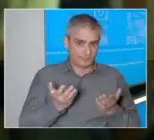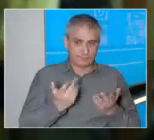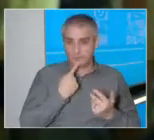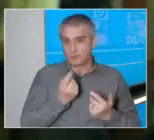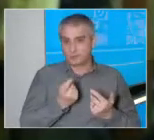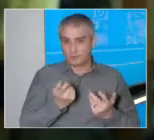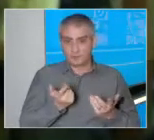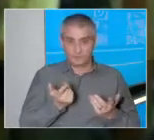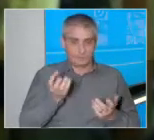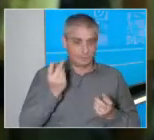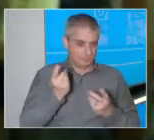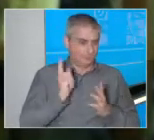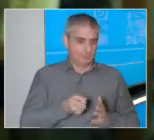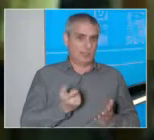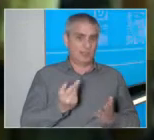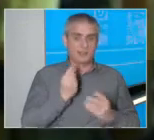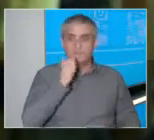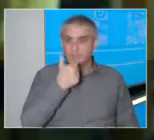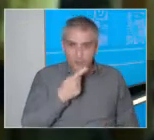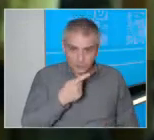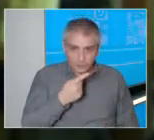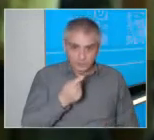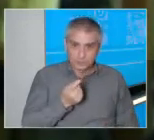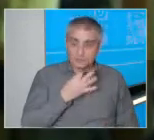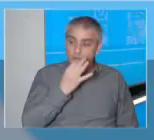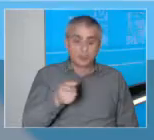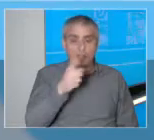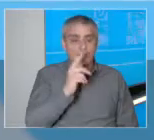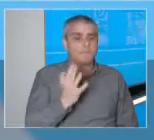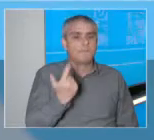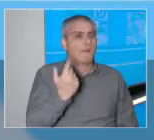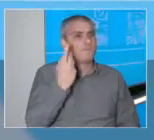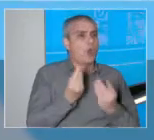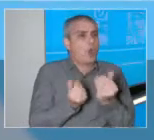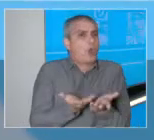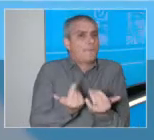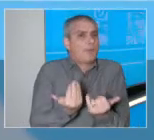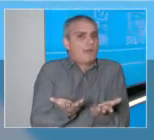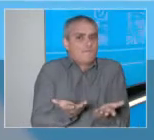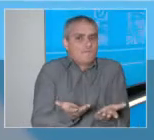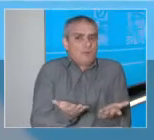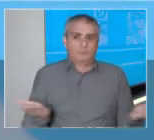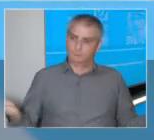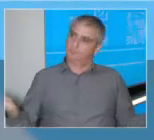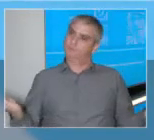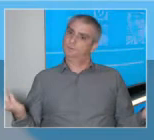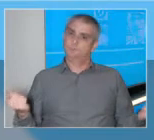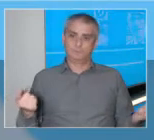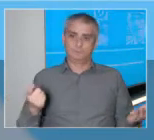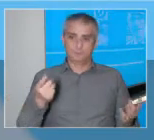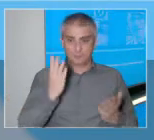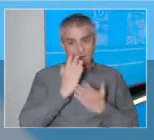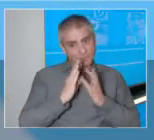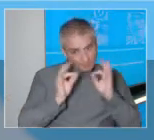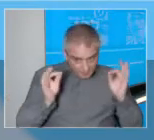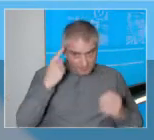חומרים ביידיס, לסבייסך, זה מתבקש דבר ראשון, שתשאל חבר'ה מאיפה יש לכם את כל החומר הזה. אז אבי ניציו